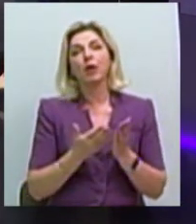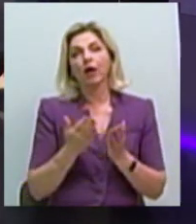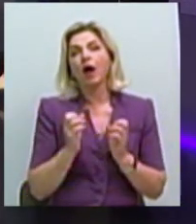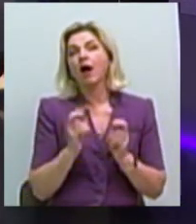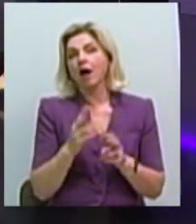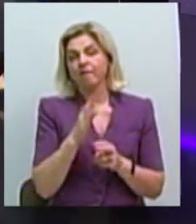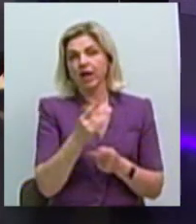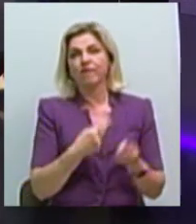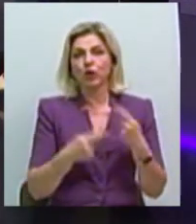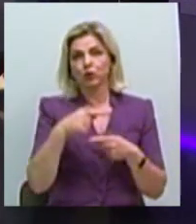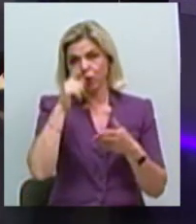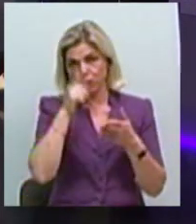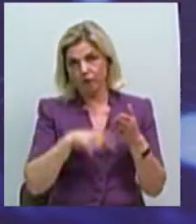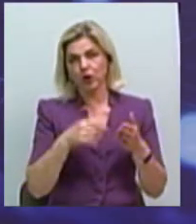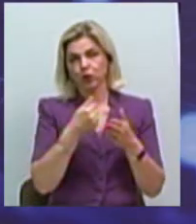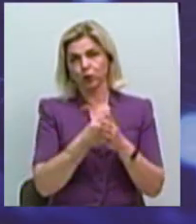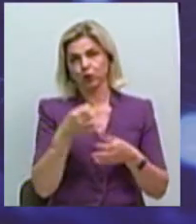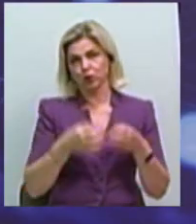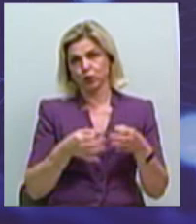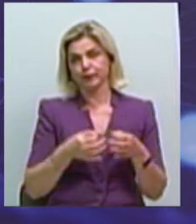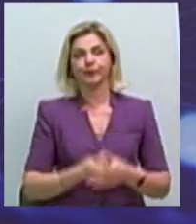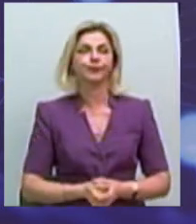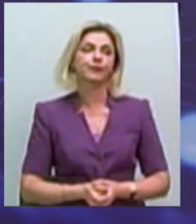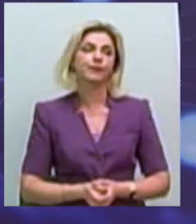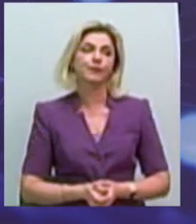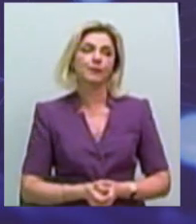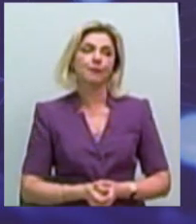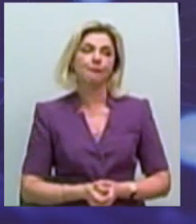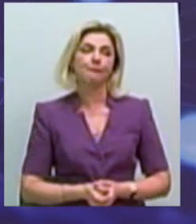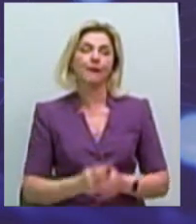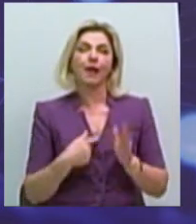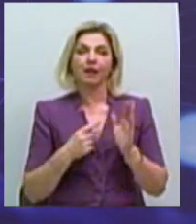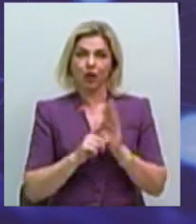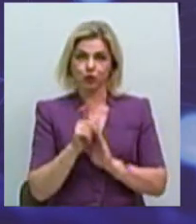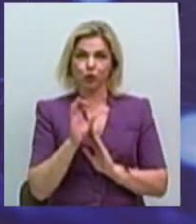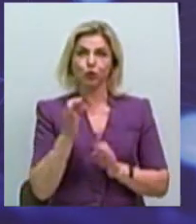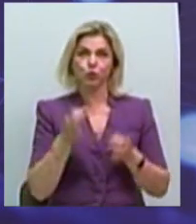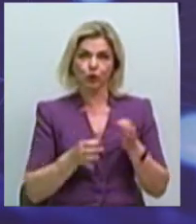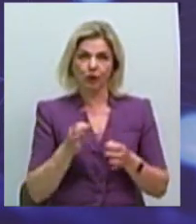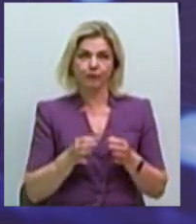в суди? Дякую, Тетяно. 90 секунд на відповідь. Давайте не і суда, і потім ми ж